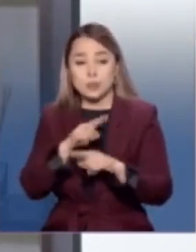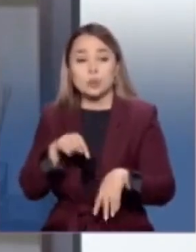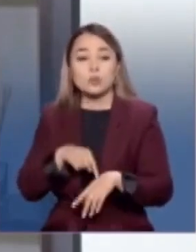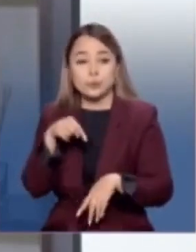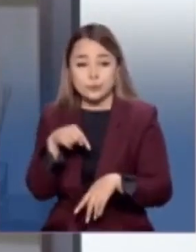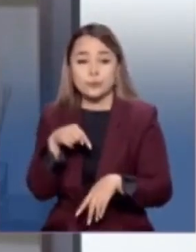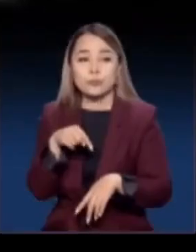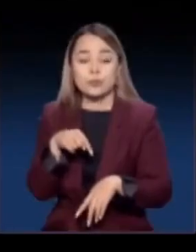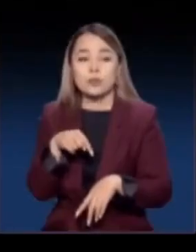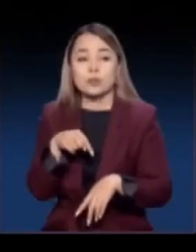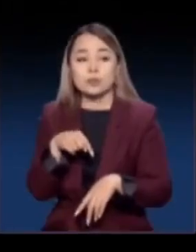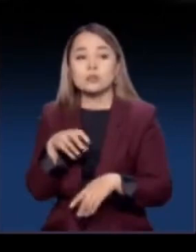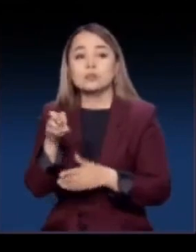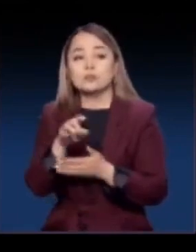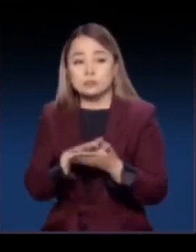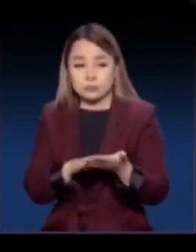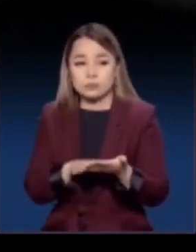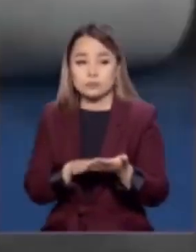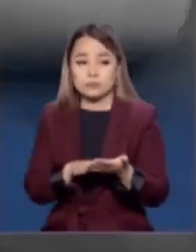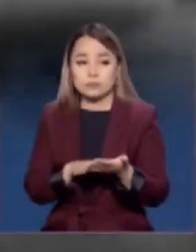сезіп, әрі қарай